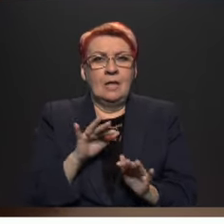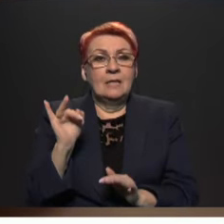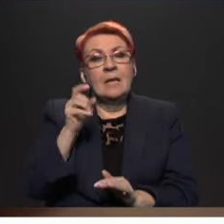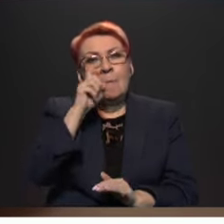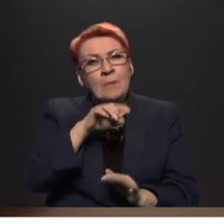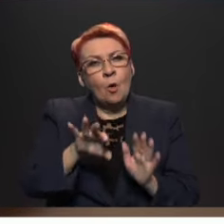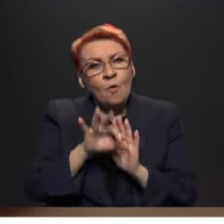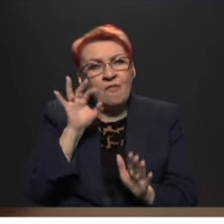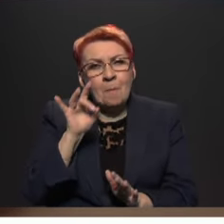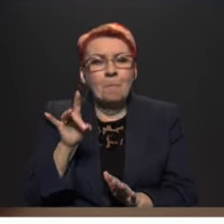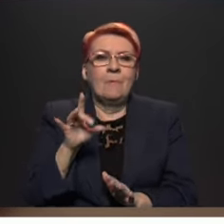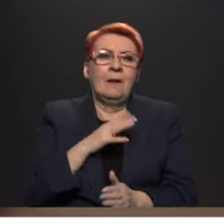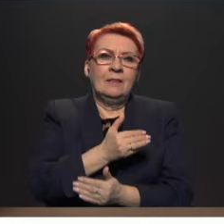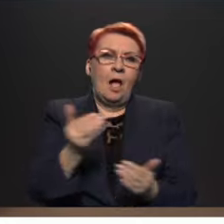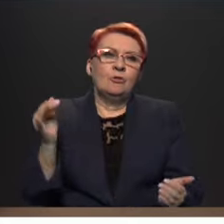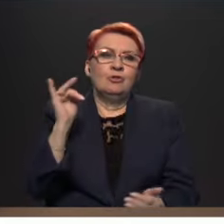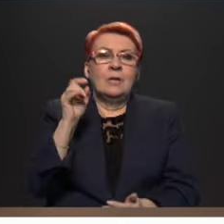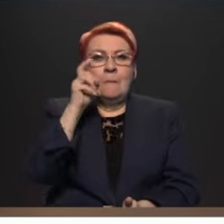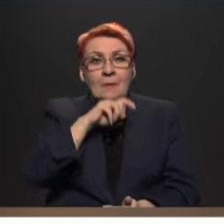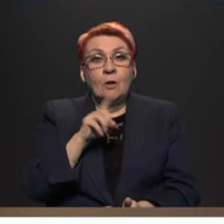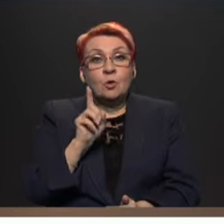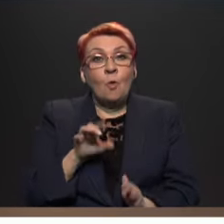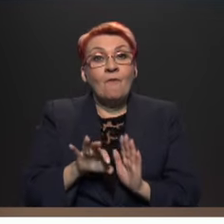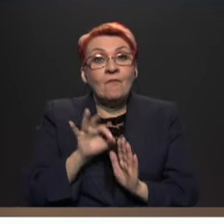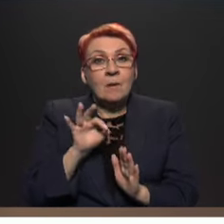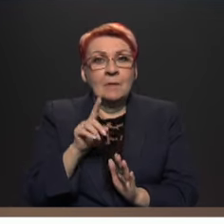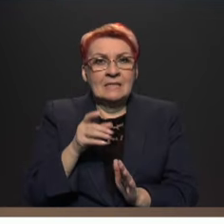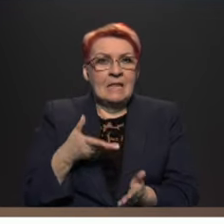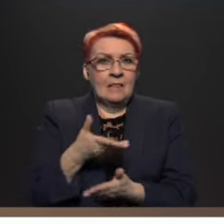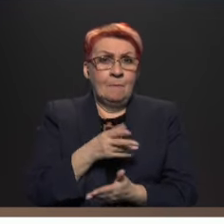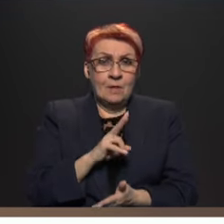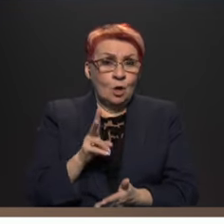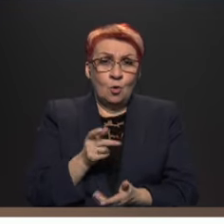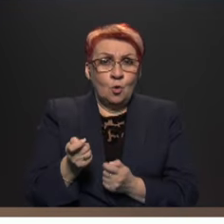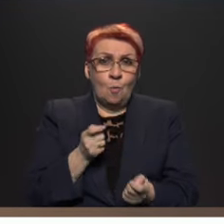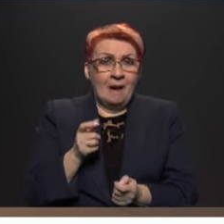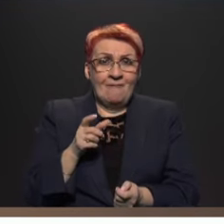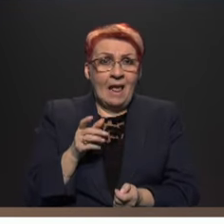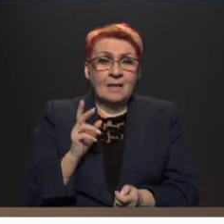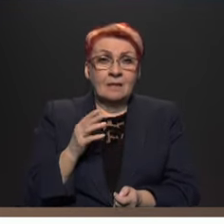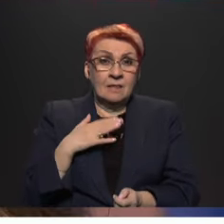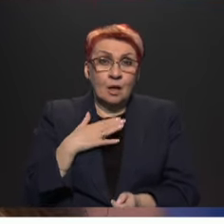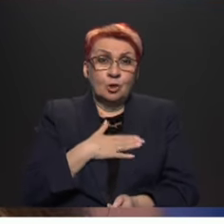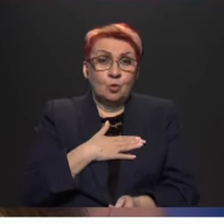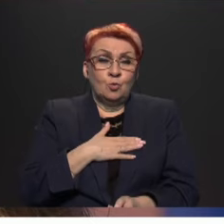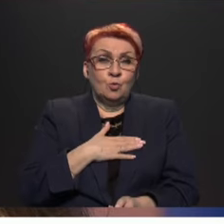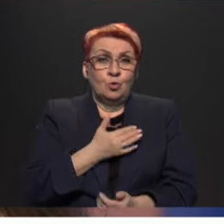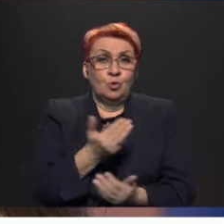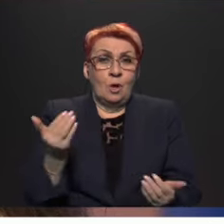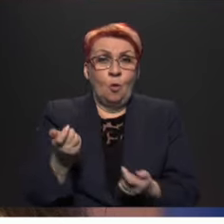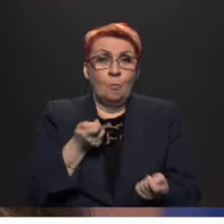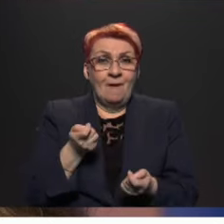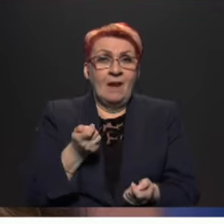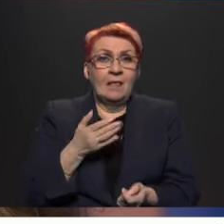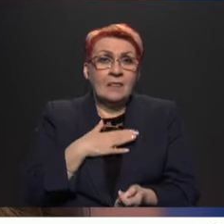наш выбор, и хороший наш выбор. Все равно выбор остается за нами. Никто нами не управляет, мы сами, наша душа управляет нашей